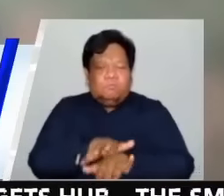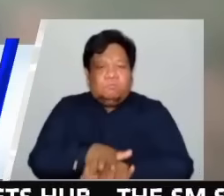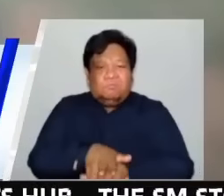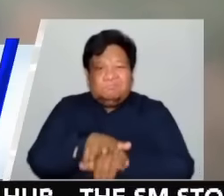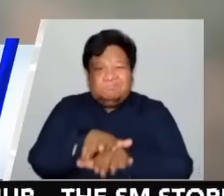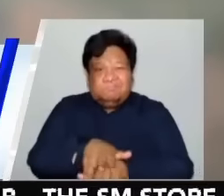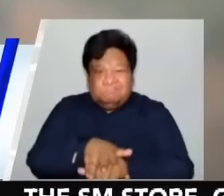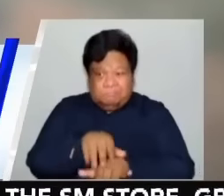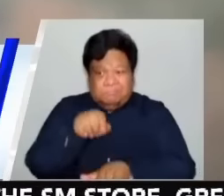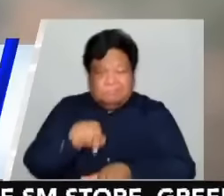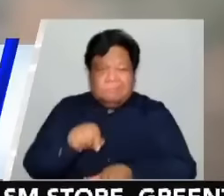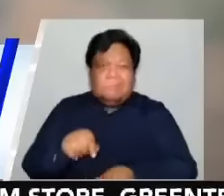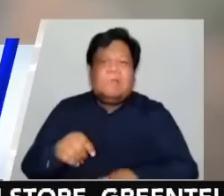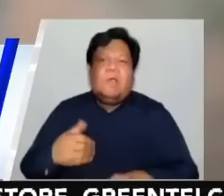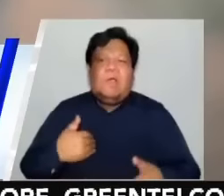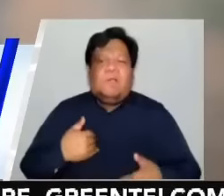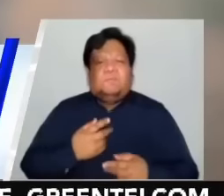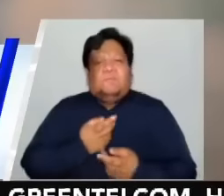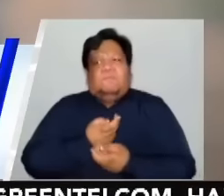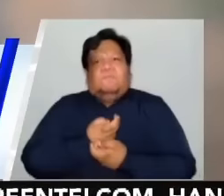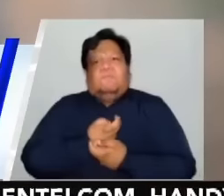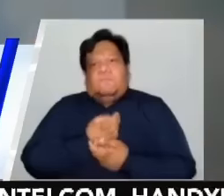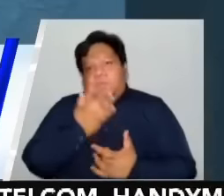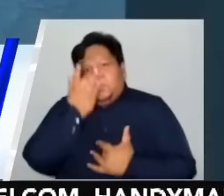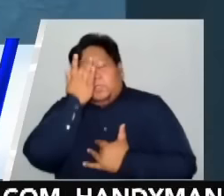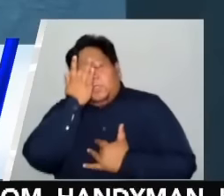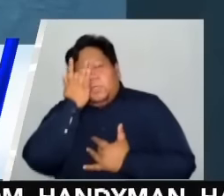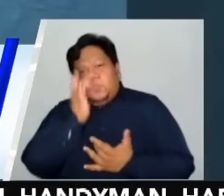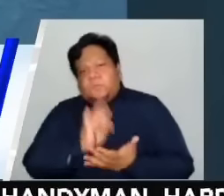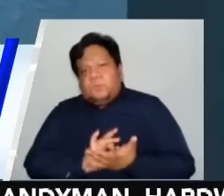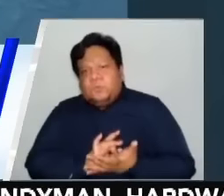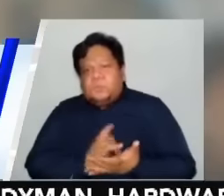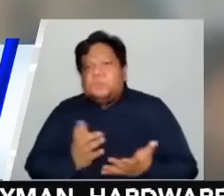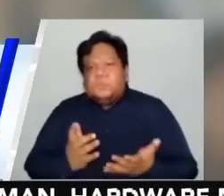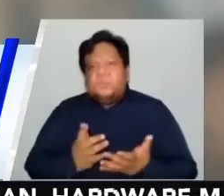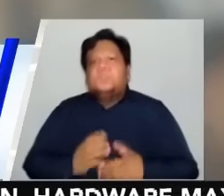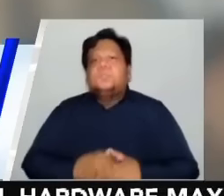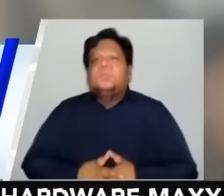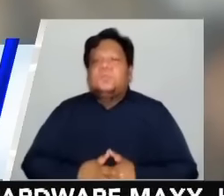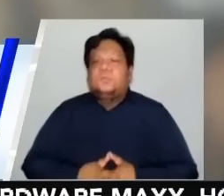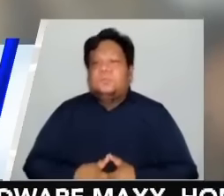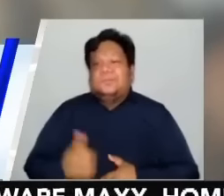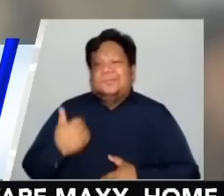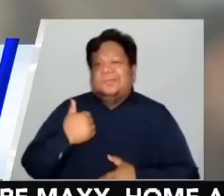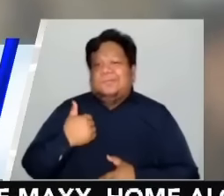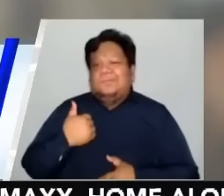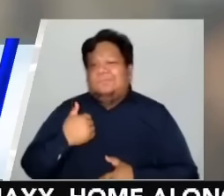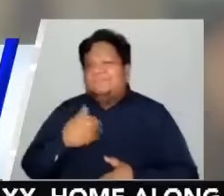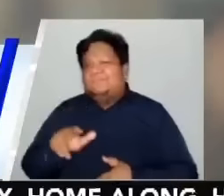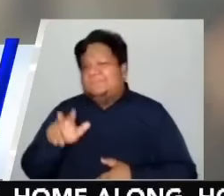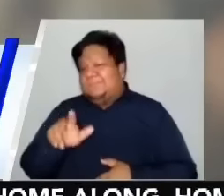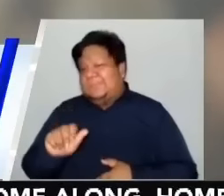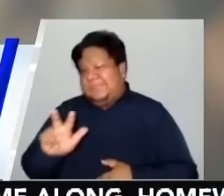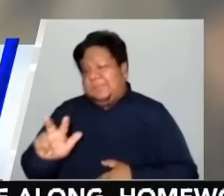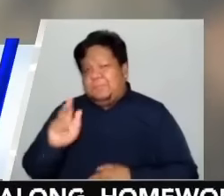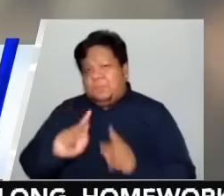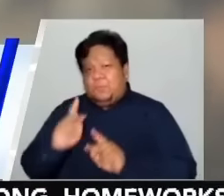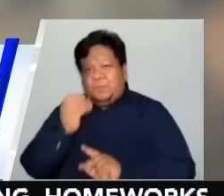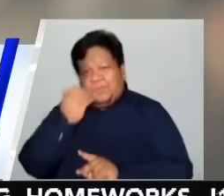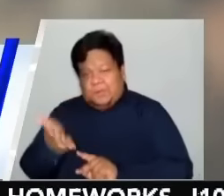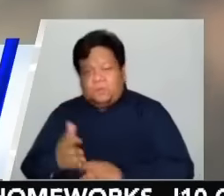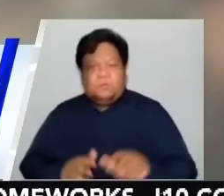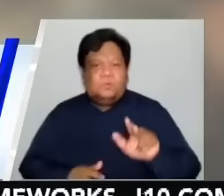32 ang naospital matapos hinalang malason. Nakaranas sila ng pagsusuka, pananakit ng tiyan at